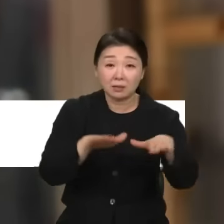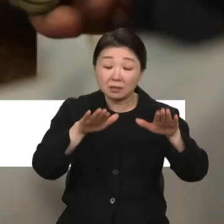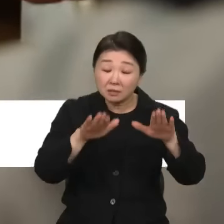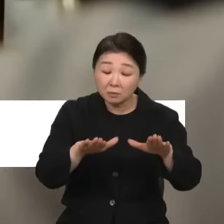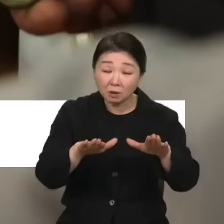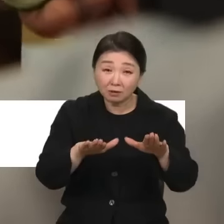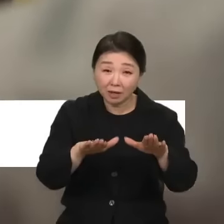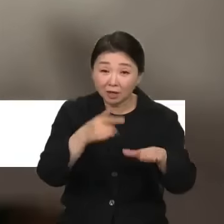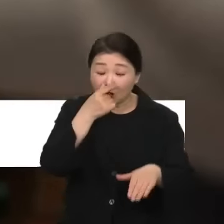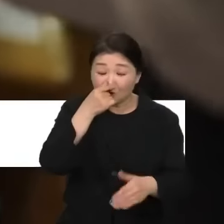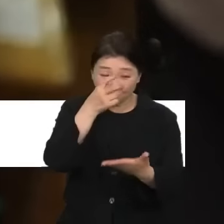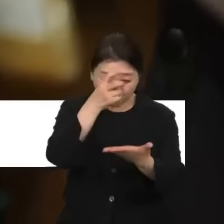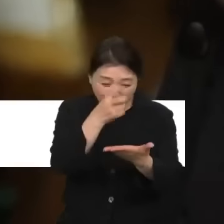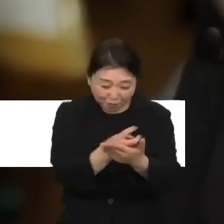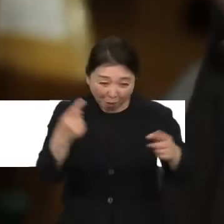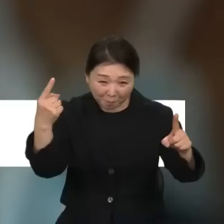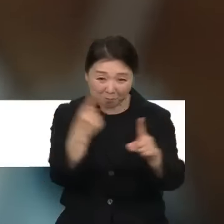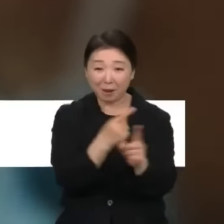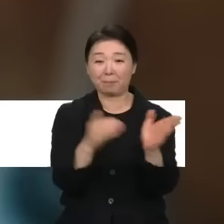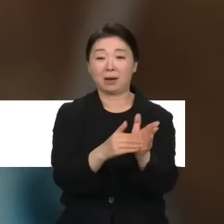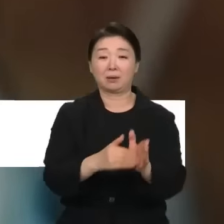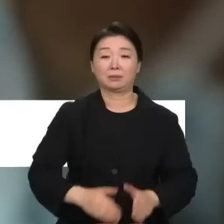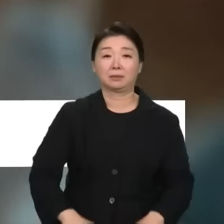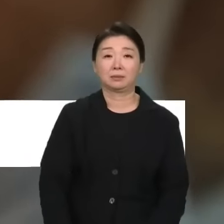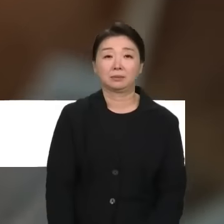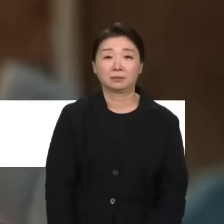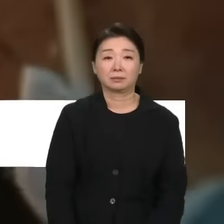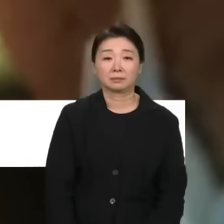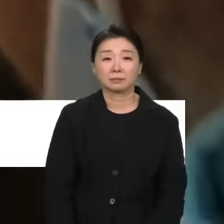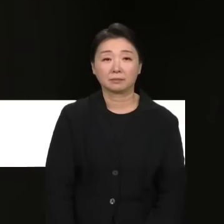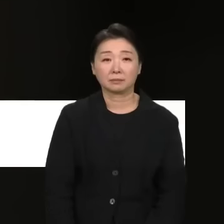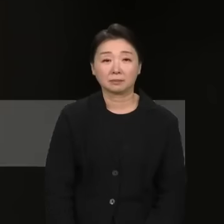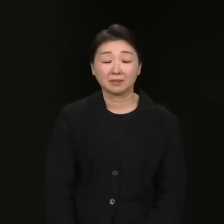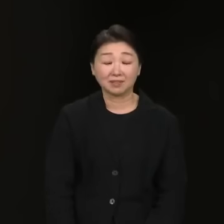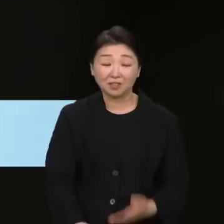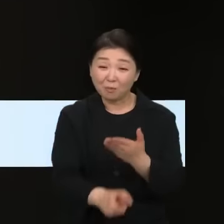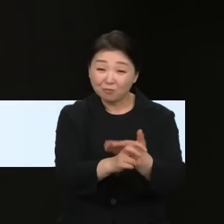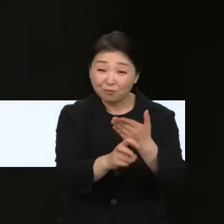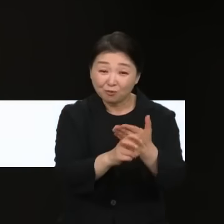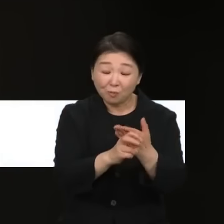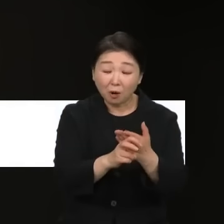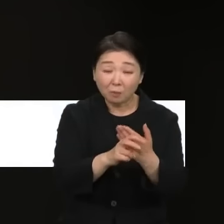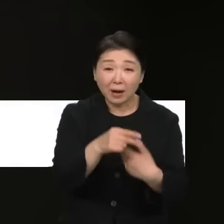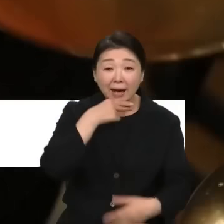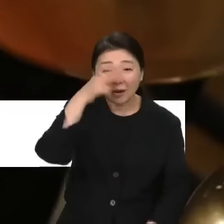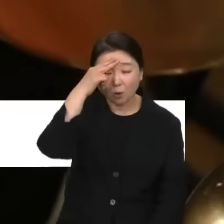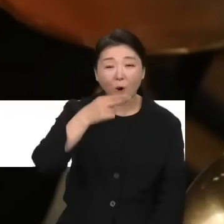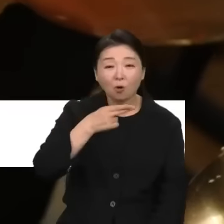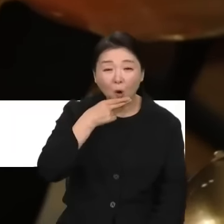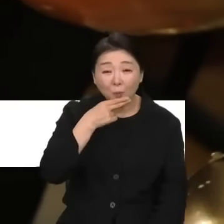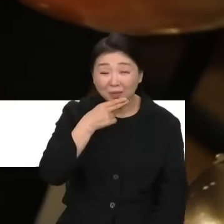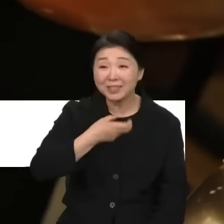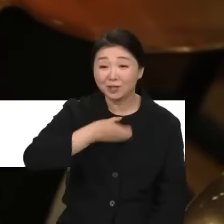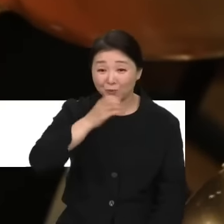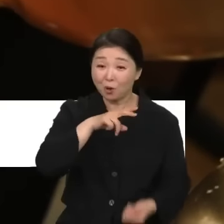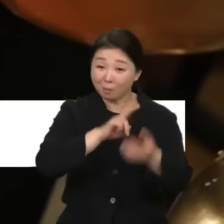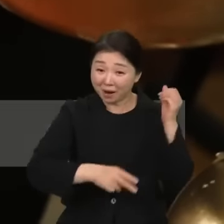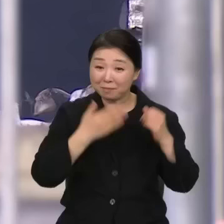아예 주류면허법 시행령 자체를 바꾼 겁니다. 그동안 불법이었던 무알코올 음료를 파는 것도